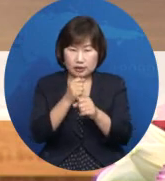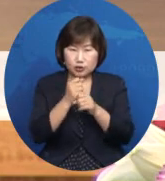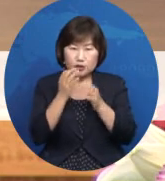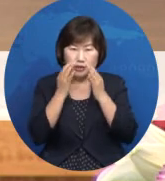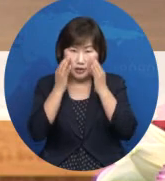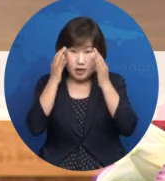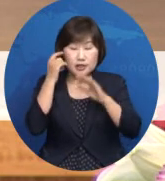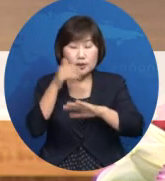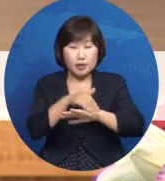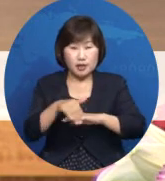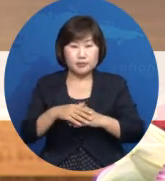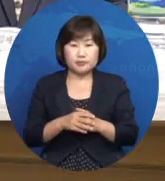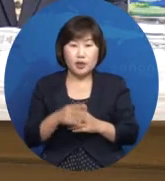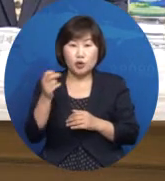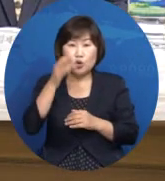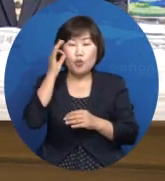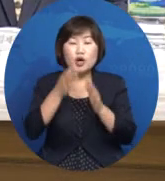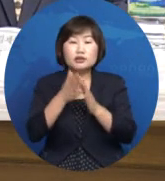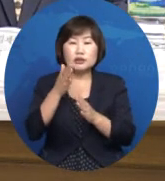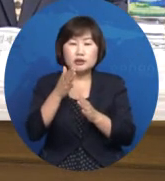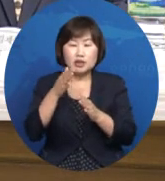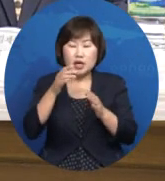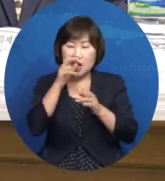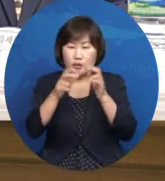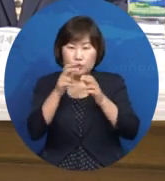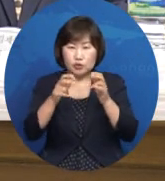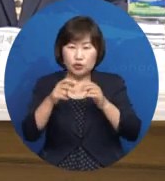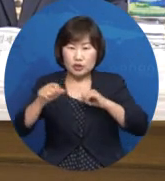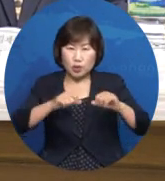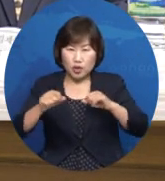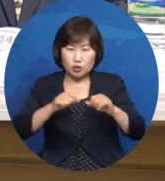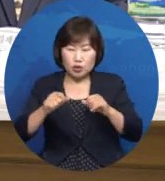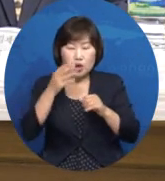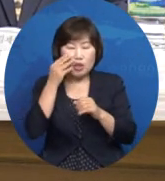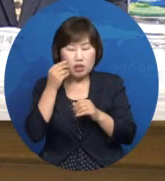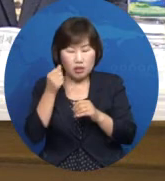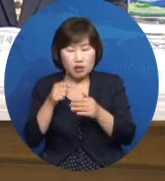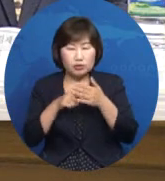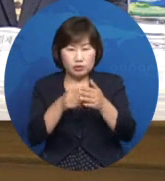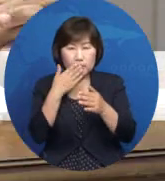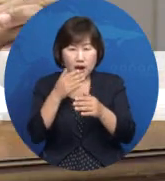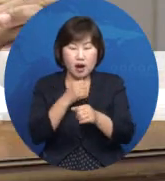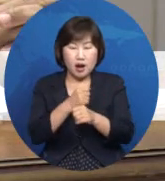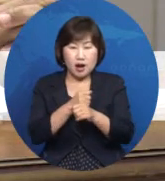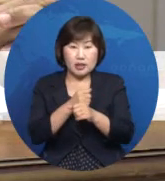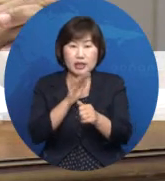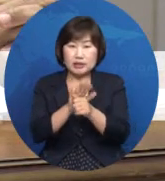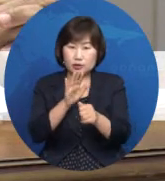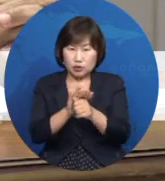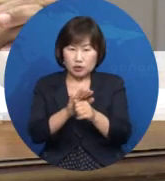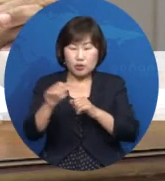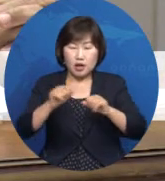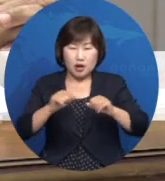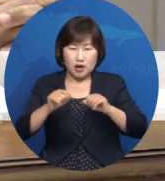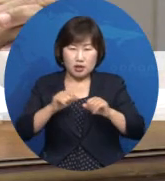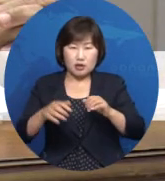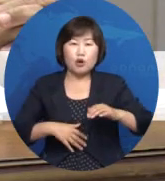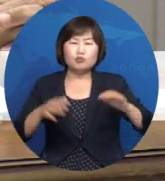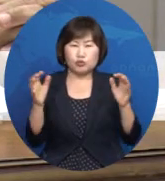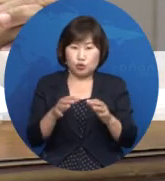기여할 방침입니다. 또한 포항시는 포스코의 기업 활동이 원활히 추진될 수 있도록 기업 지원 활동에 적극